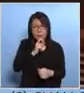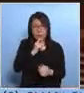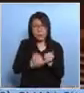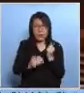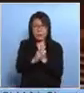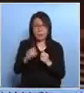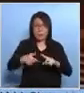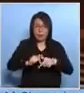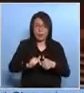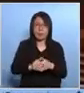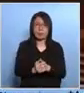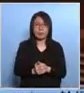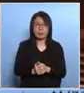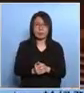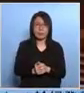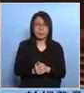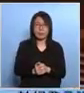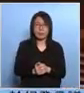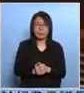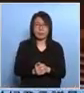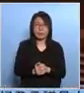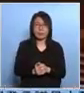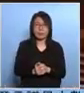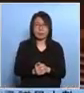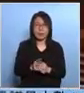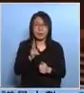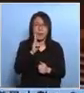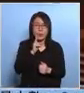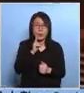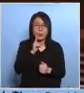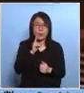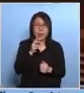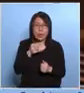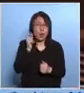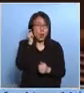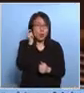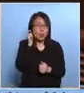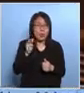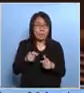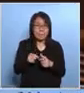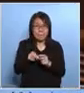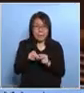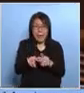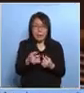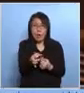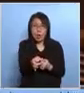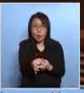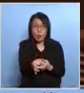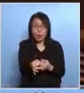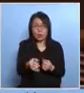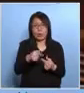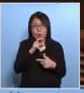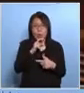呢就是去急凍卵子對於一些媽媽，如果她